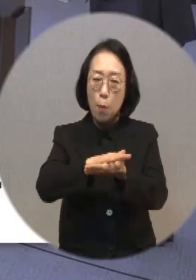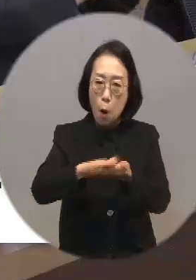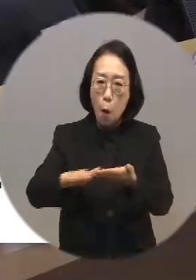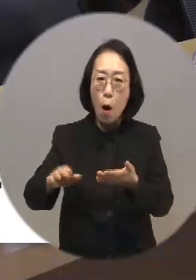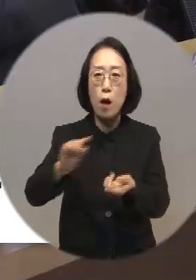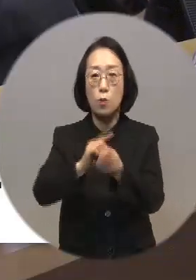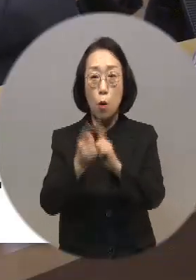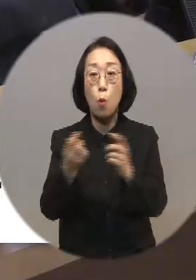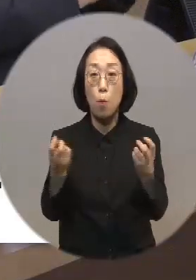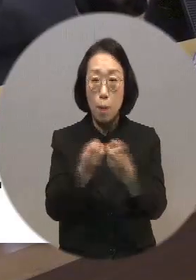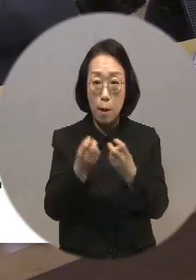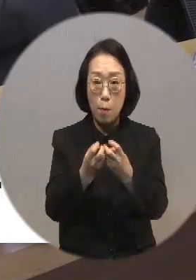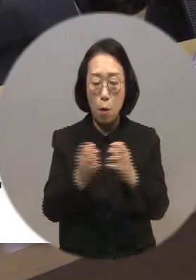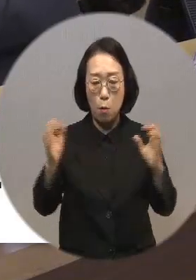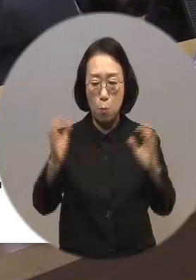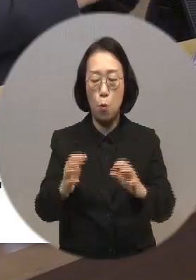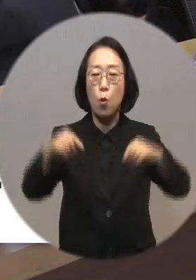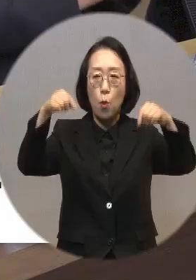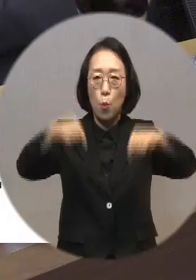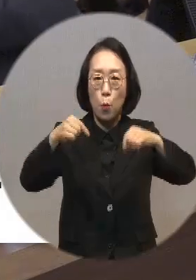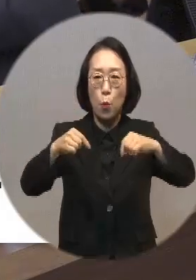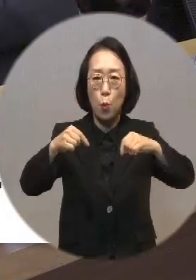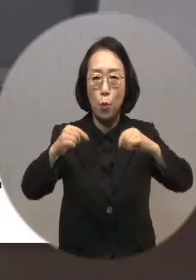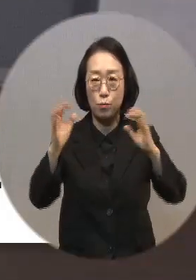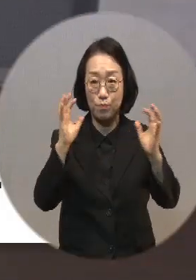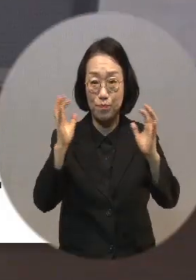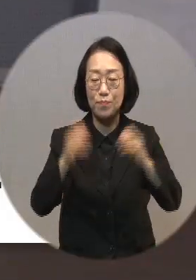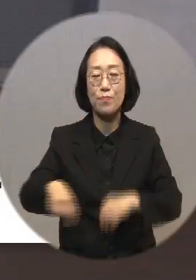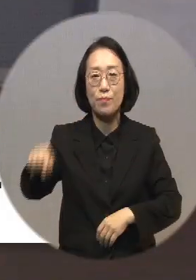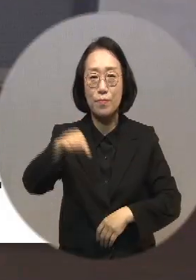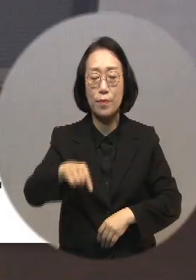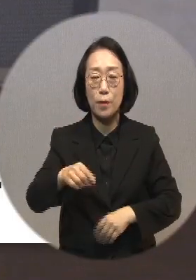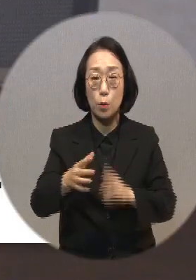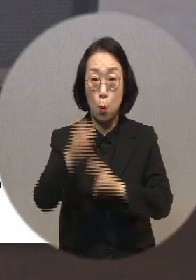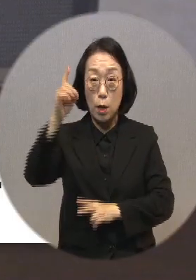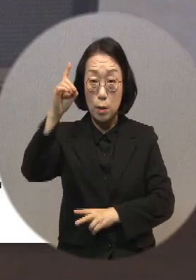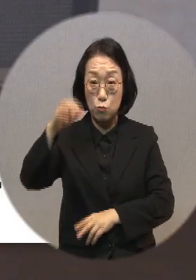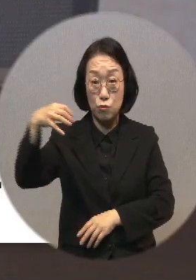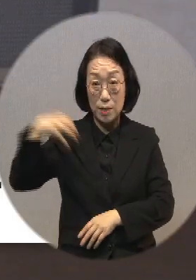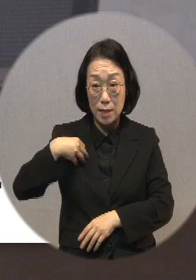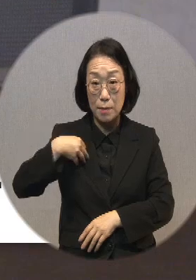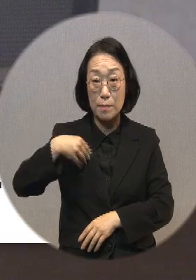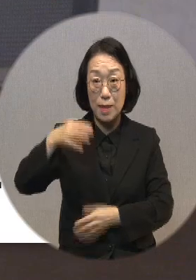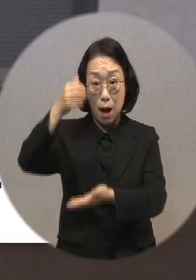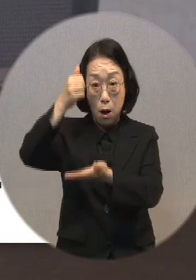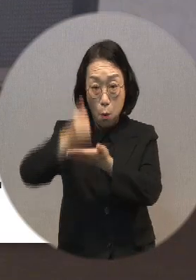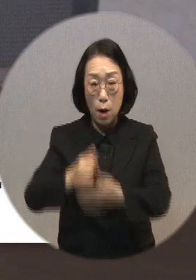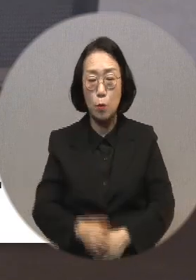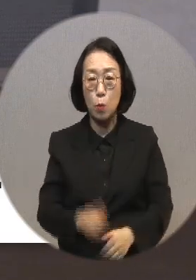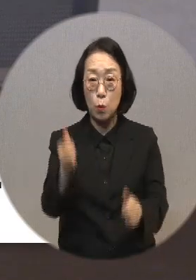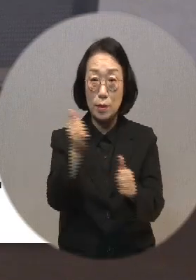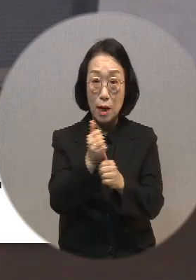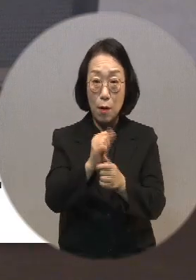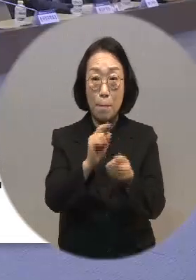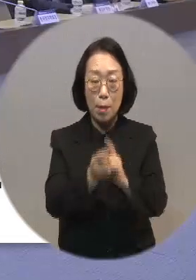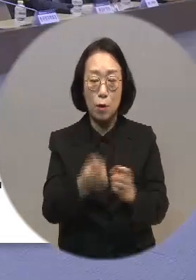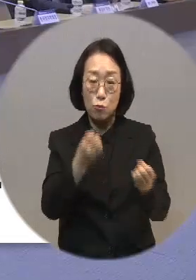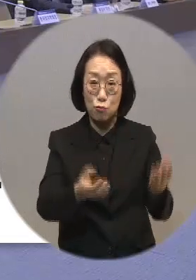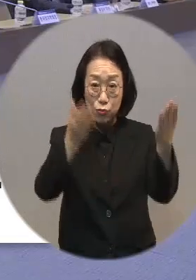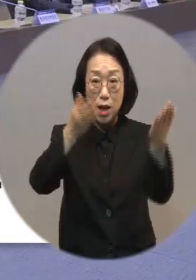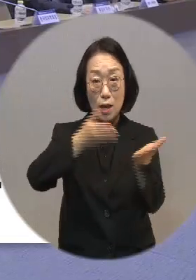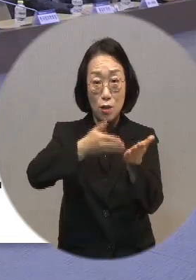주제로 공동 세미나를 개최했습니다. 정동영 통일부 장관은 김남중 통일부 차관이 대독한 환영사를